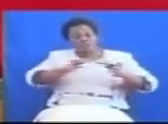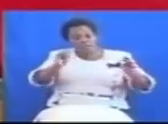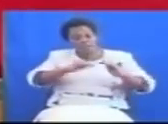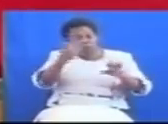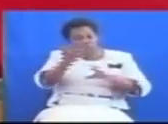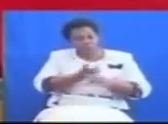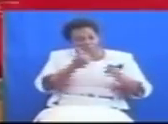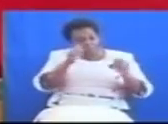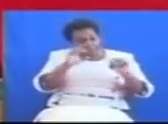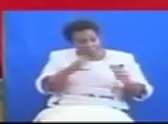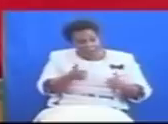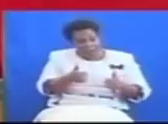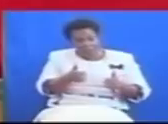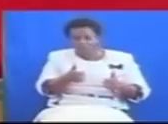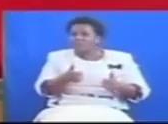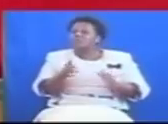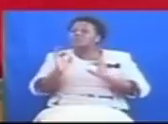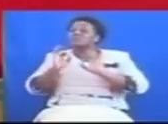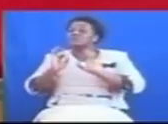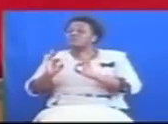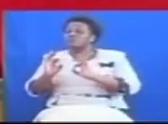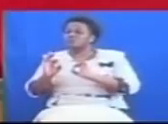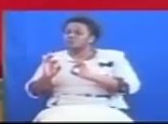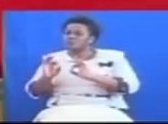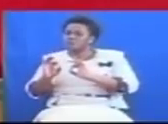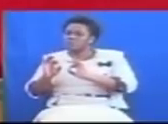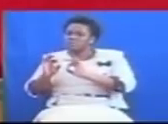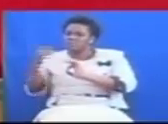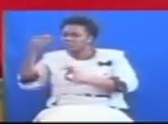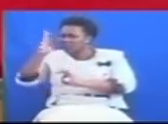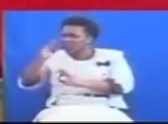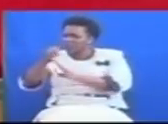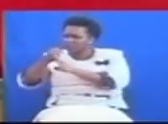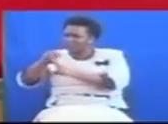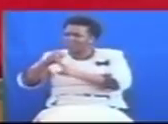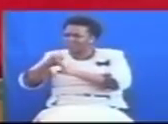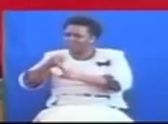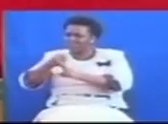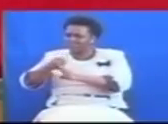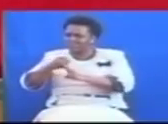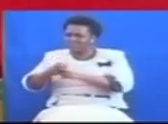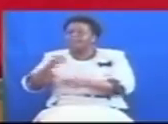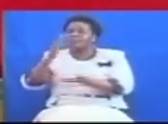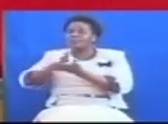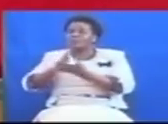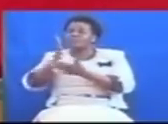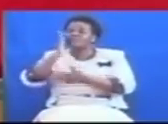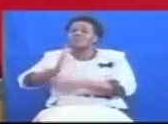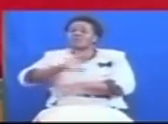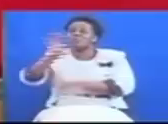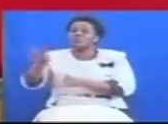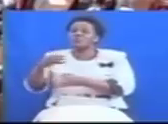wakati mwafaka sasa wa kuendelea kuhimiza kuhakikisha kwamba elimu hii inawafikia na vijana wote.